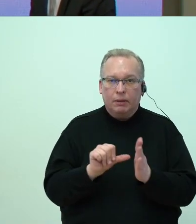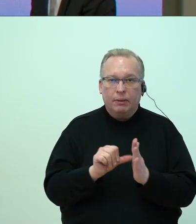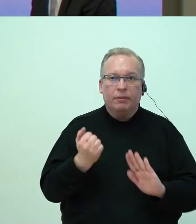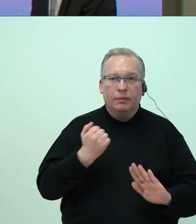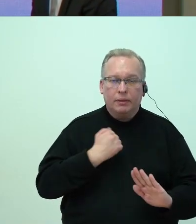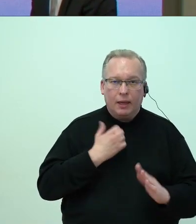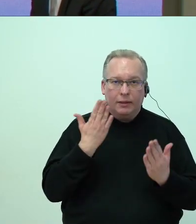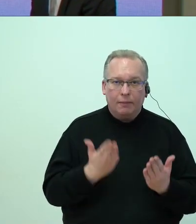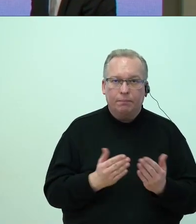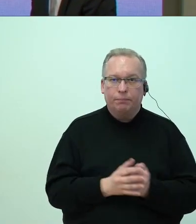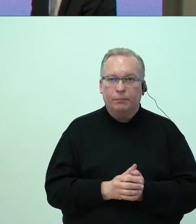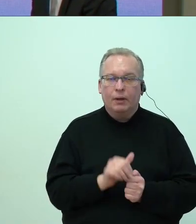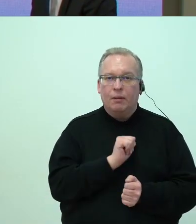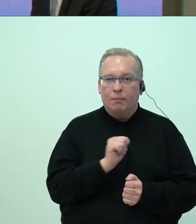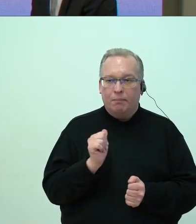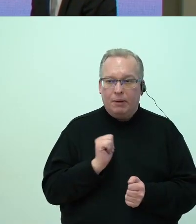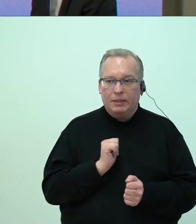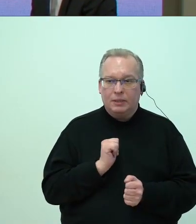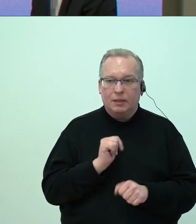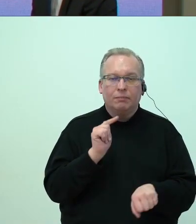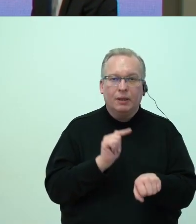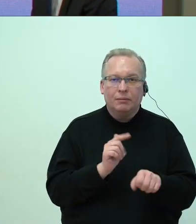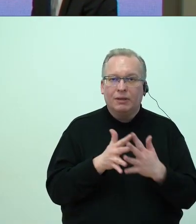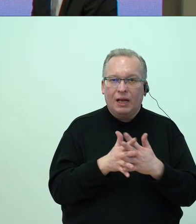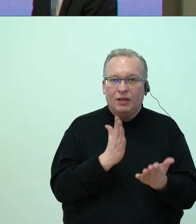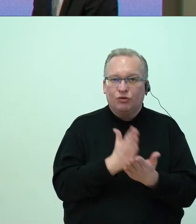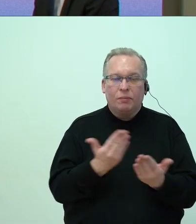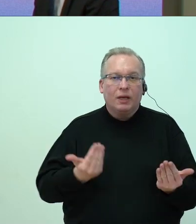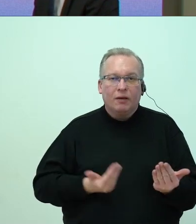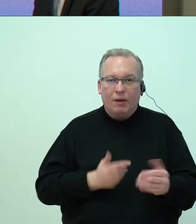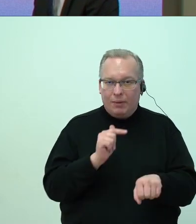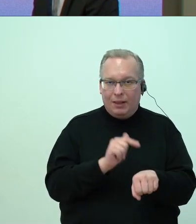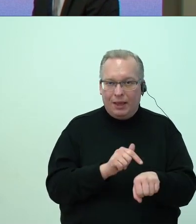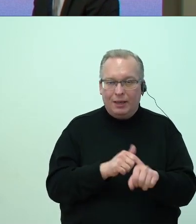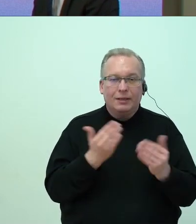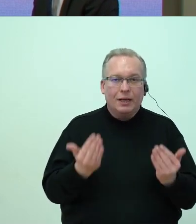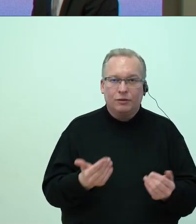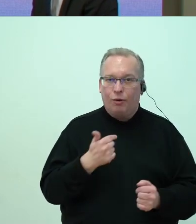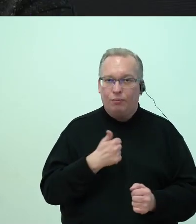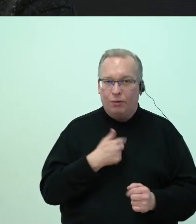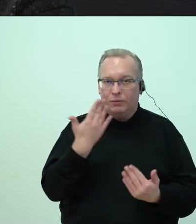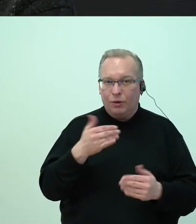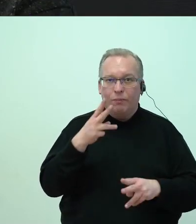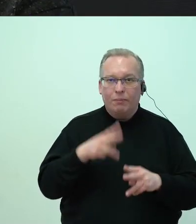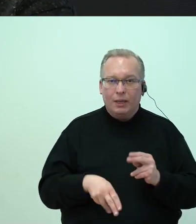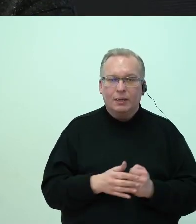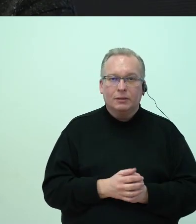Deja, pats negailestingiausias dalykas šiame gyvenime yra laikas, o mums jis